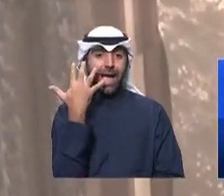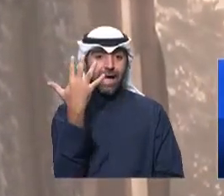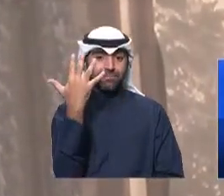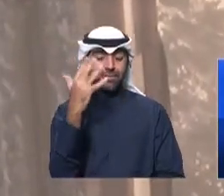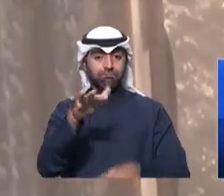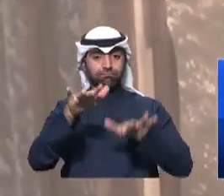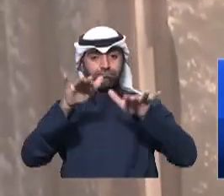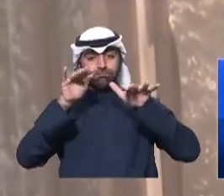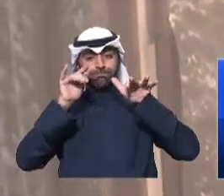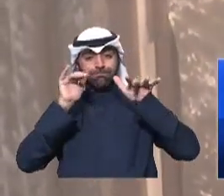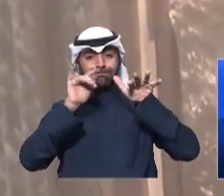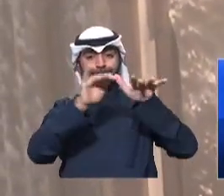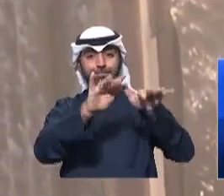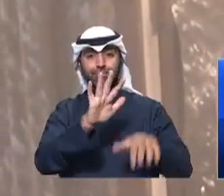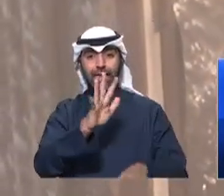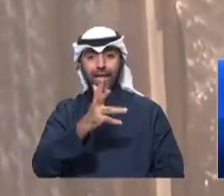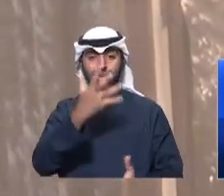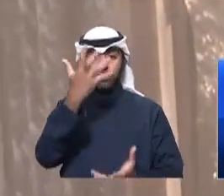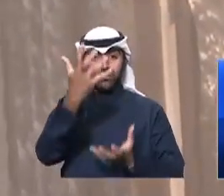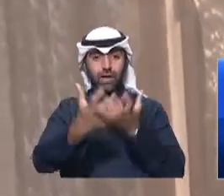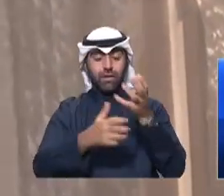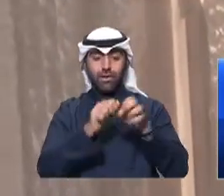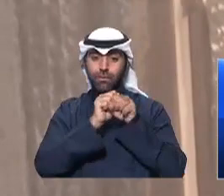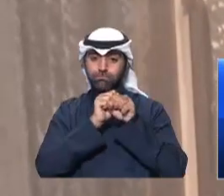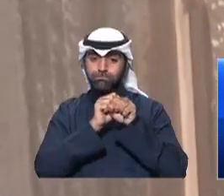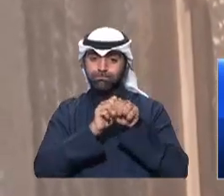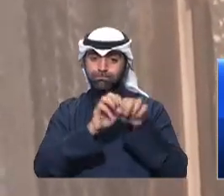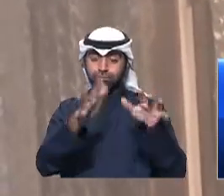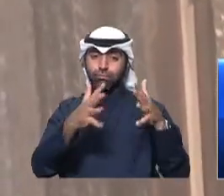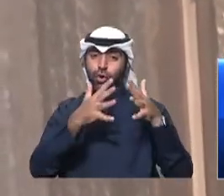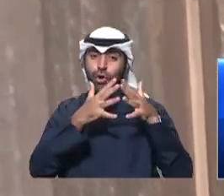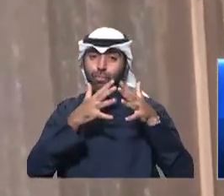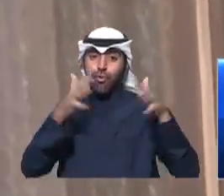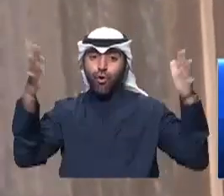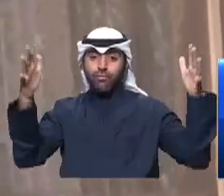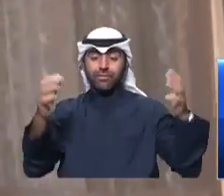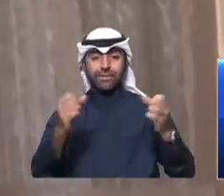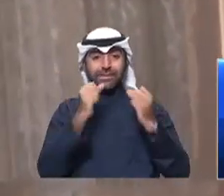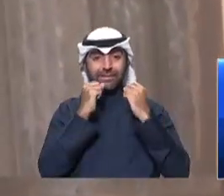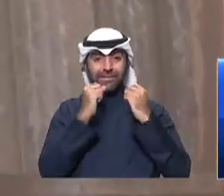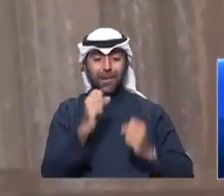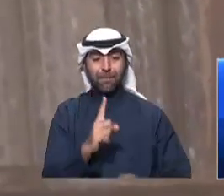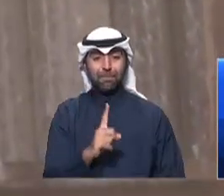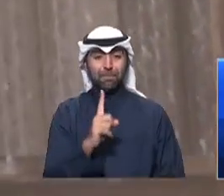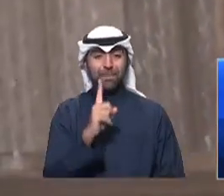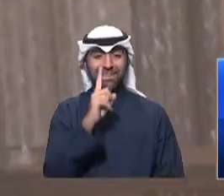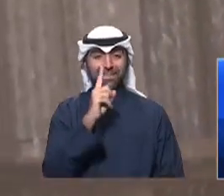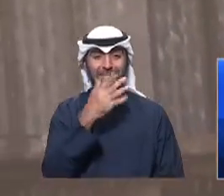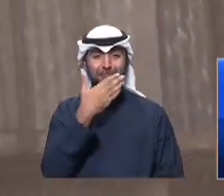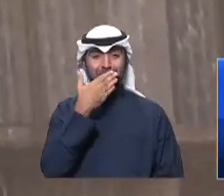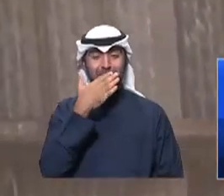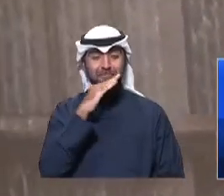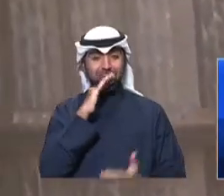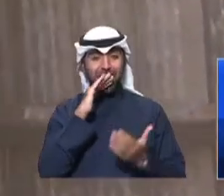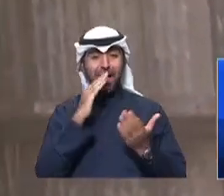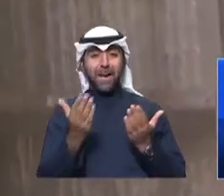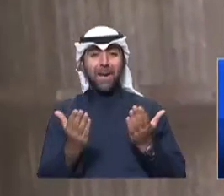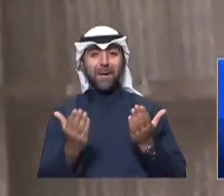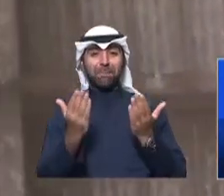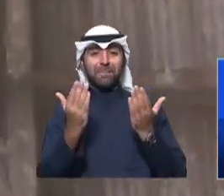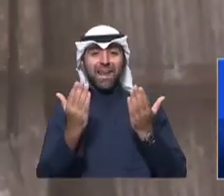بكل اقتدار مما أسفر عن إخماده في الوقت المناسب قبل أن يمتد إلى المصانع الأخرى. الحمد